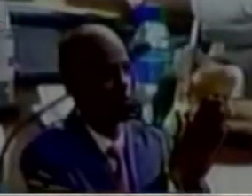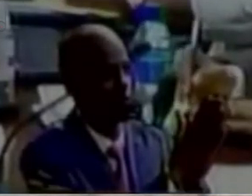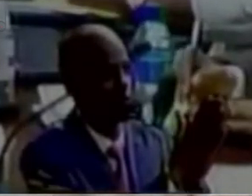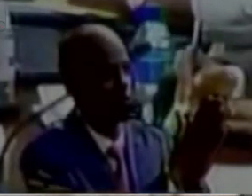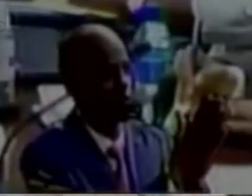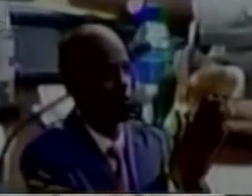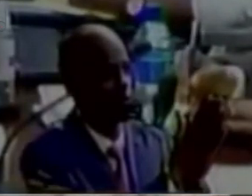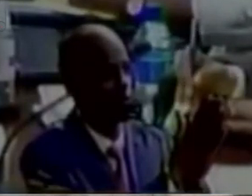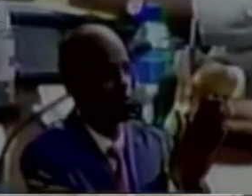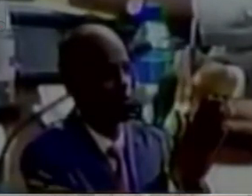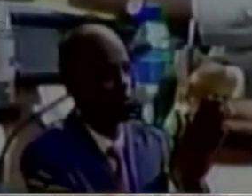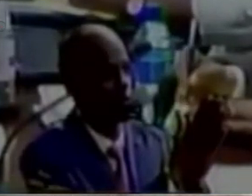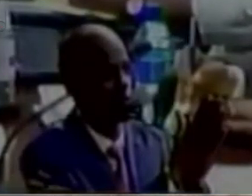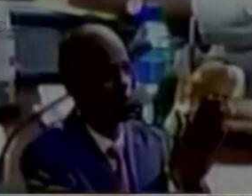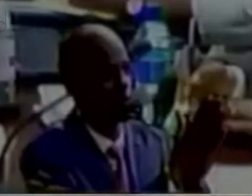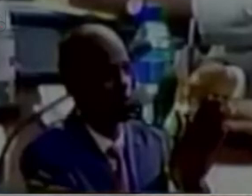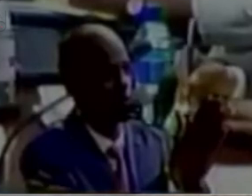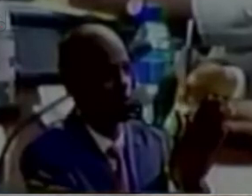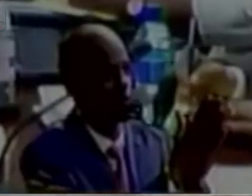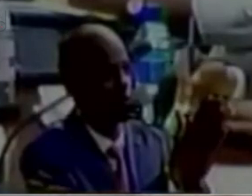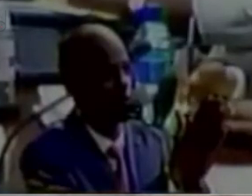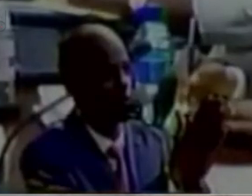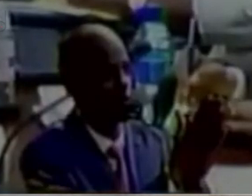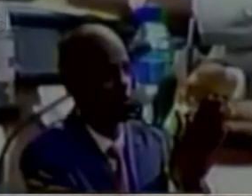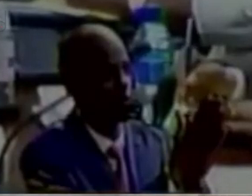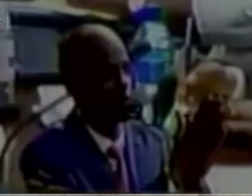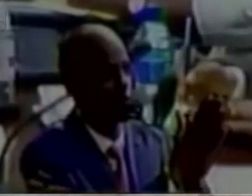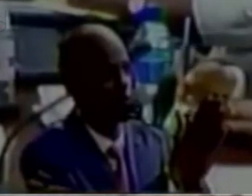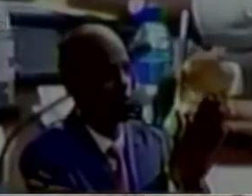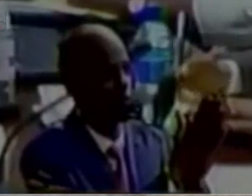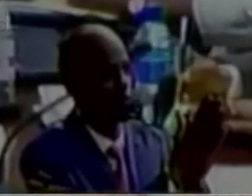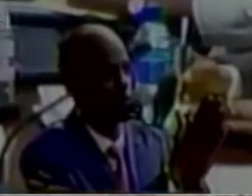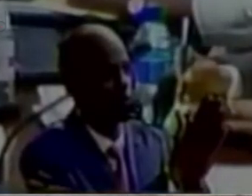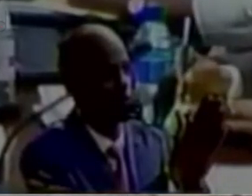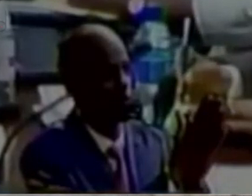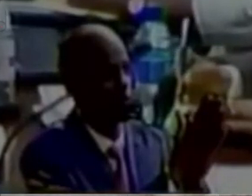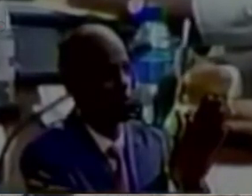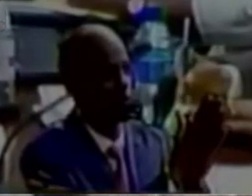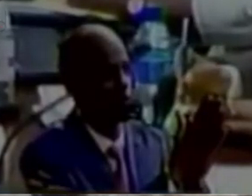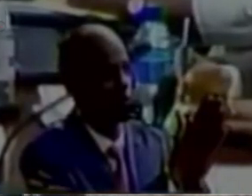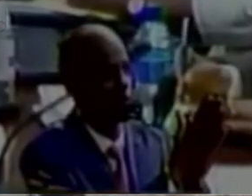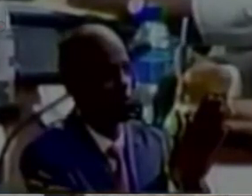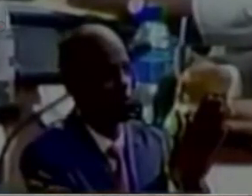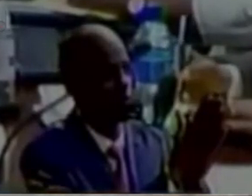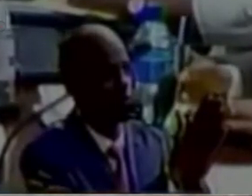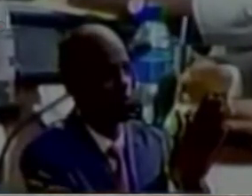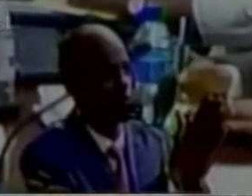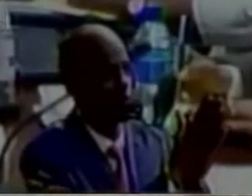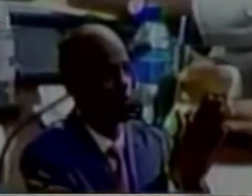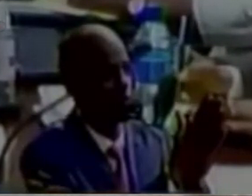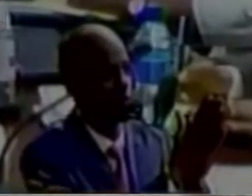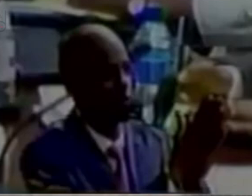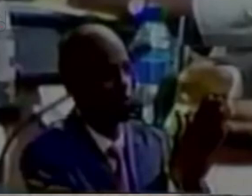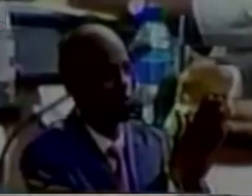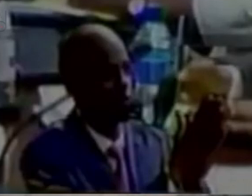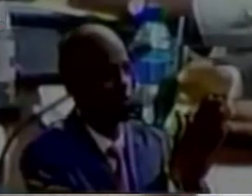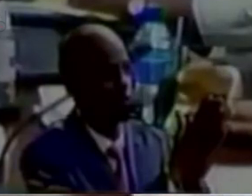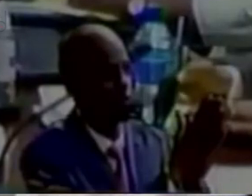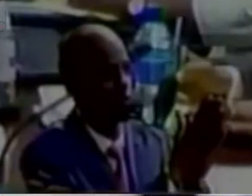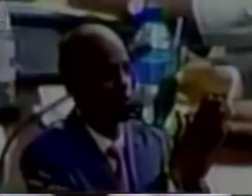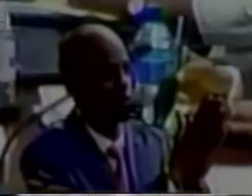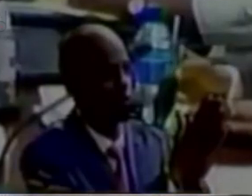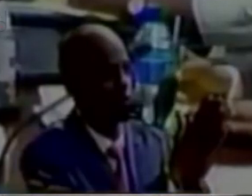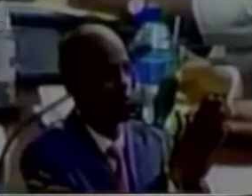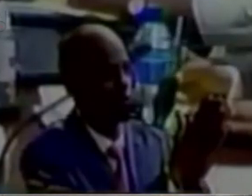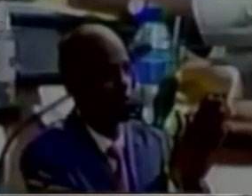a remboursé les 20 millions à AIDA. Donc ces 20 millions redeviennent disponibles pour vous aider dans cette réponse.